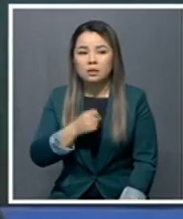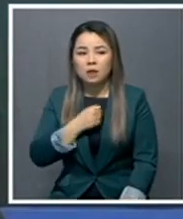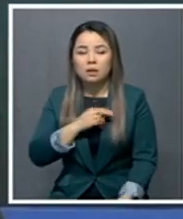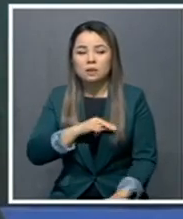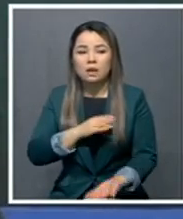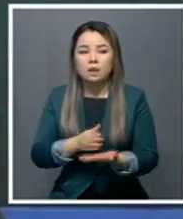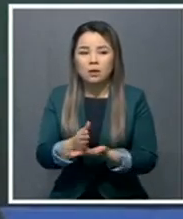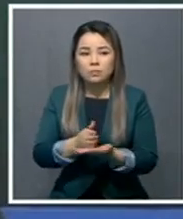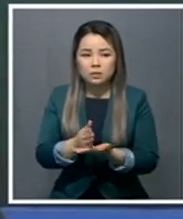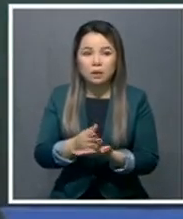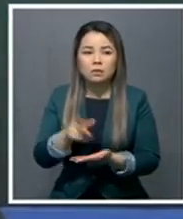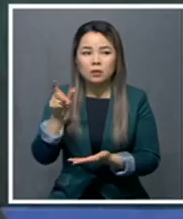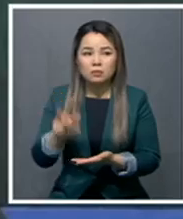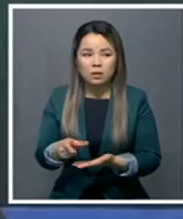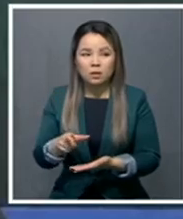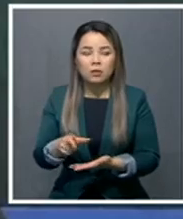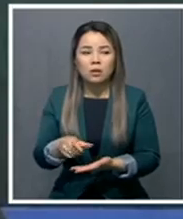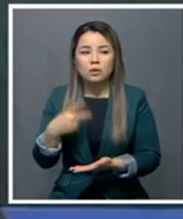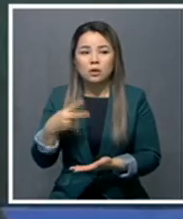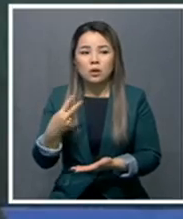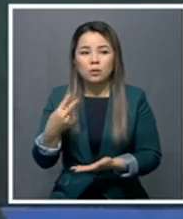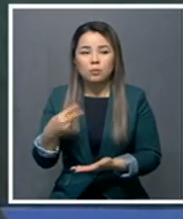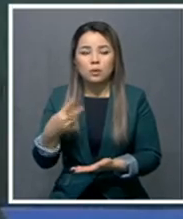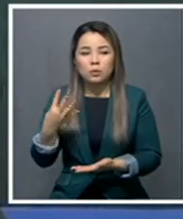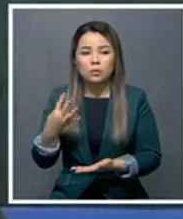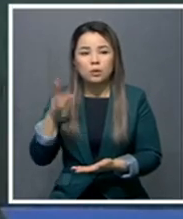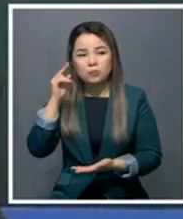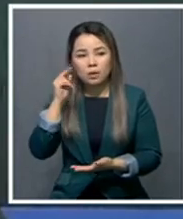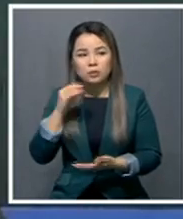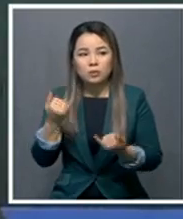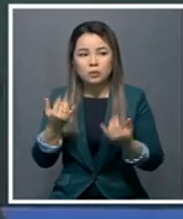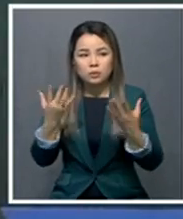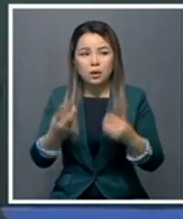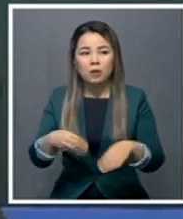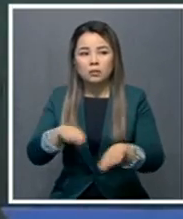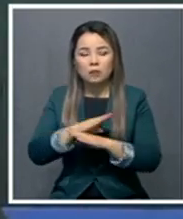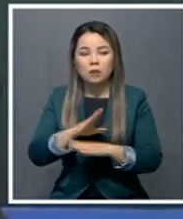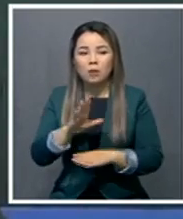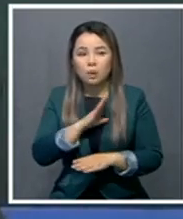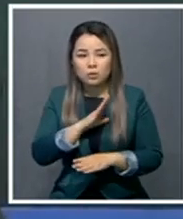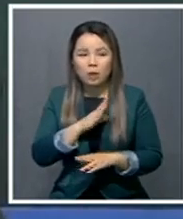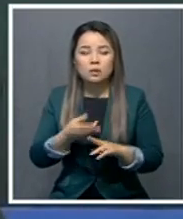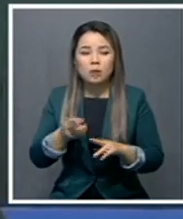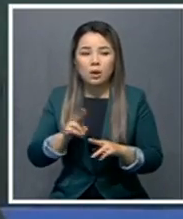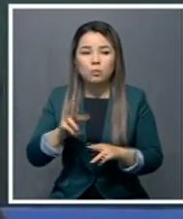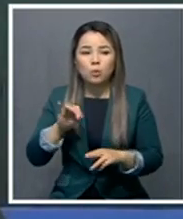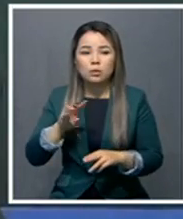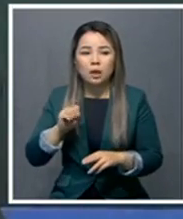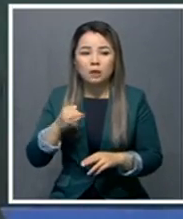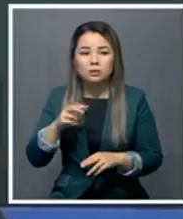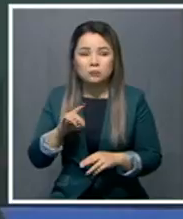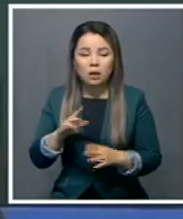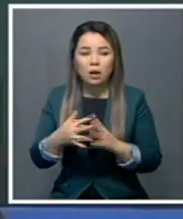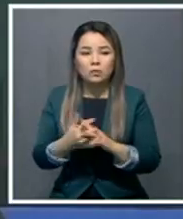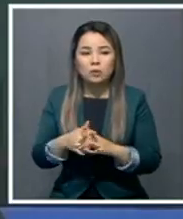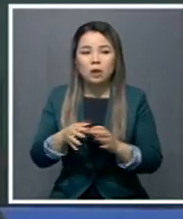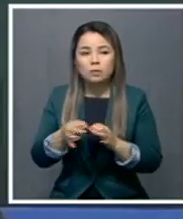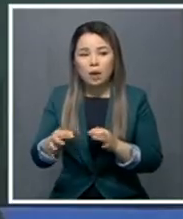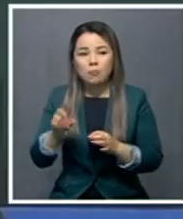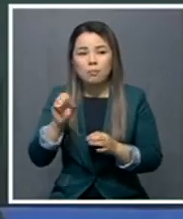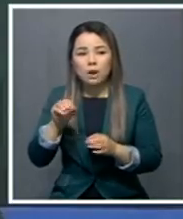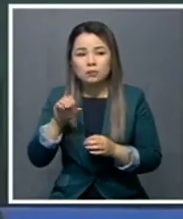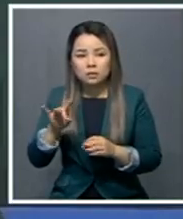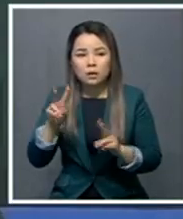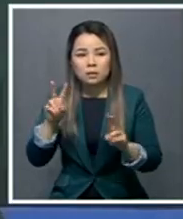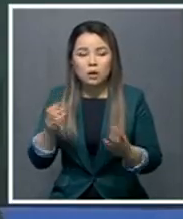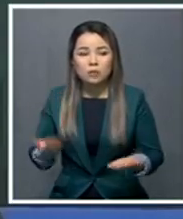Мұнайлы ауданының тұрғыны 24 сәуірде бүгін қайтыс болды. Бұл жаңа Мұнайлы ауданында Батыр деген ауылдың